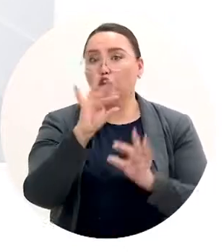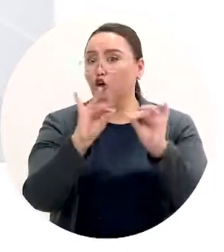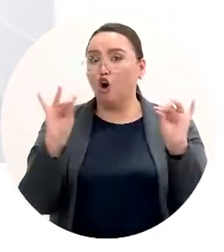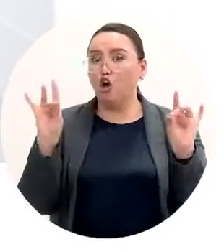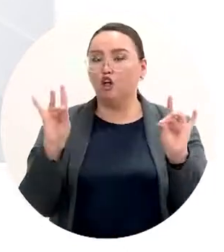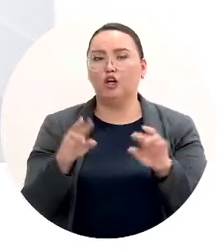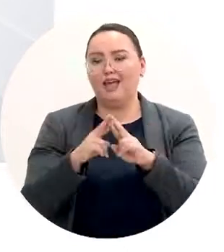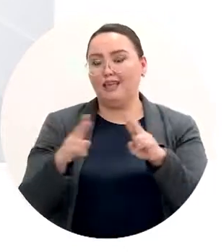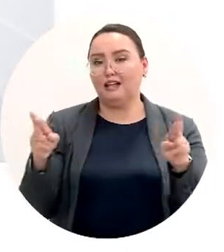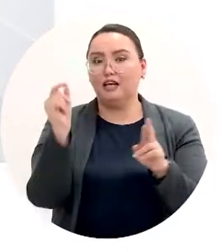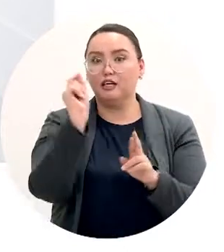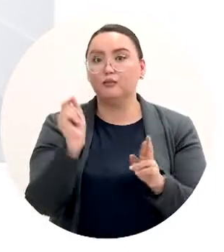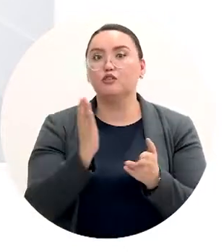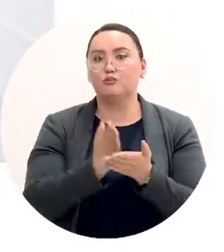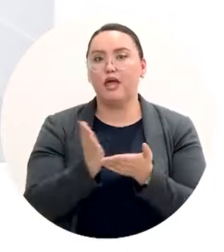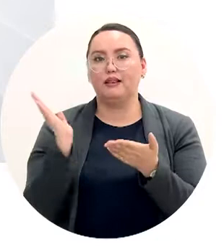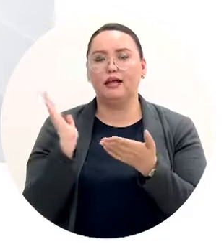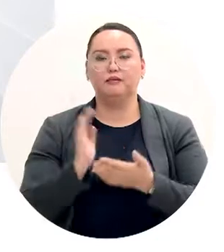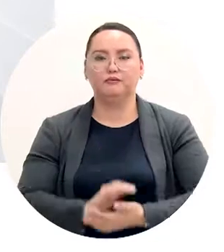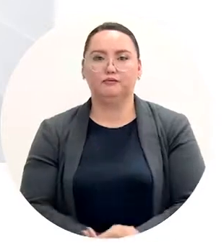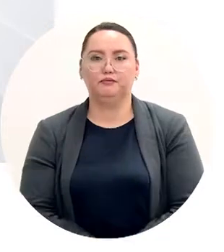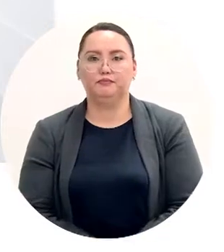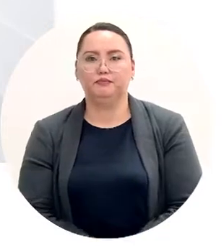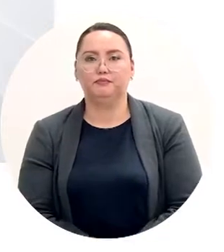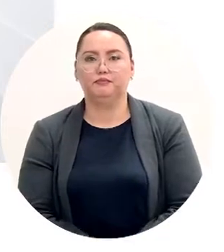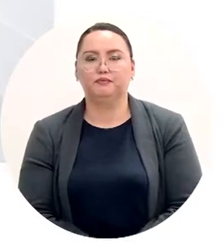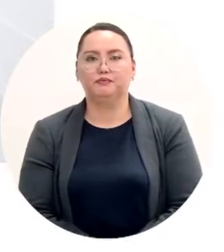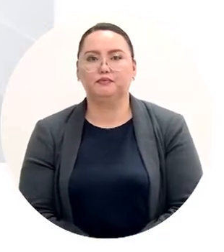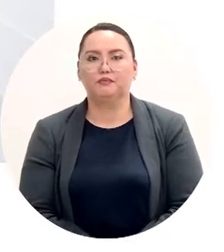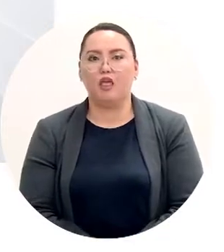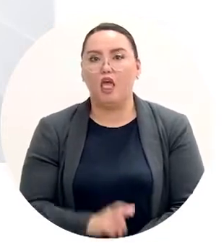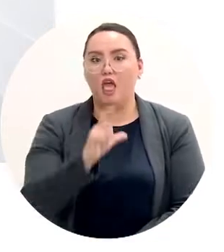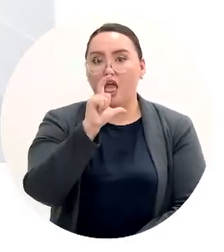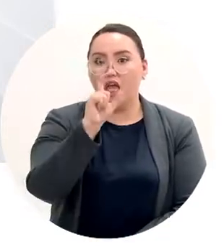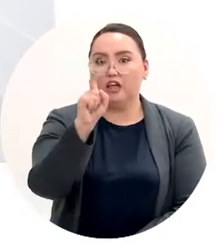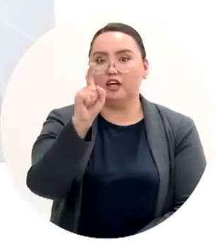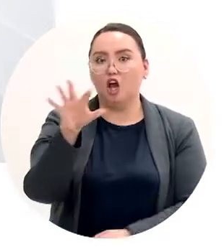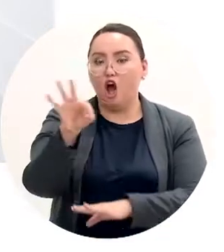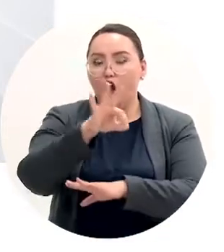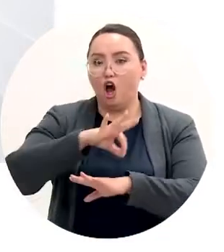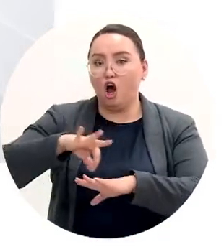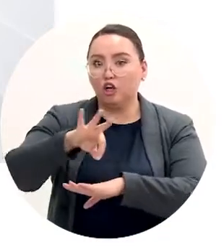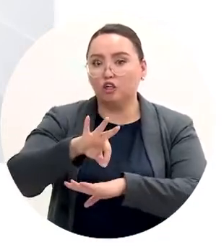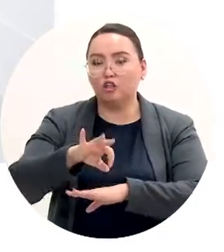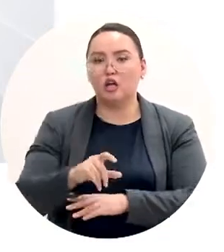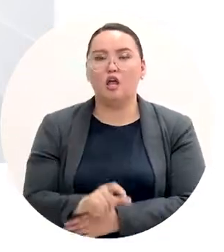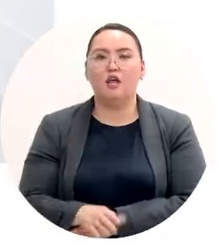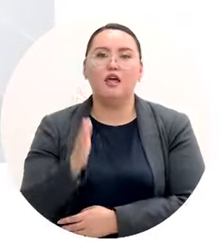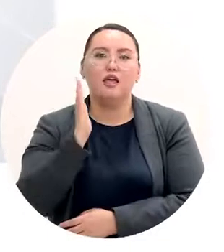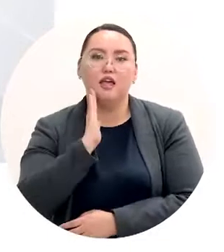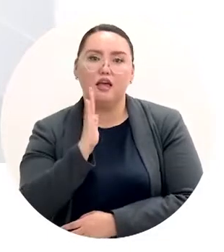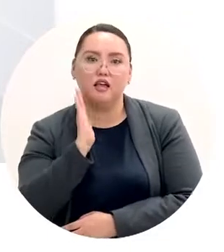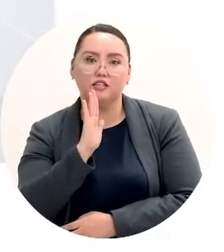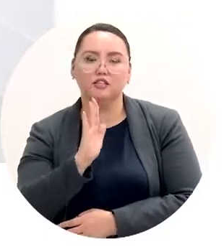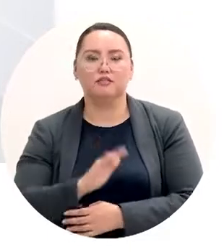мөн хөх гэдэг үгтэй адилхан хөөхүү гэж бичдэг ээ. За их орон буюу их